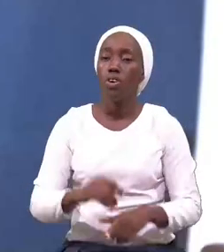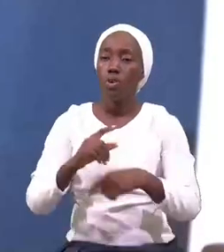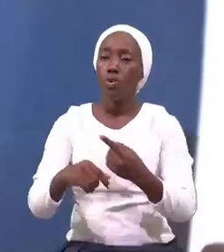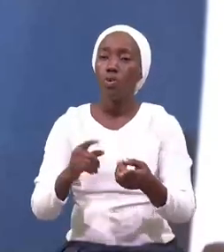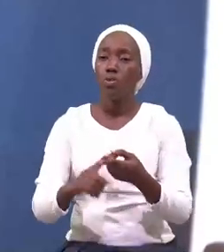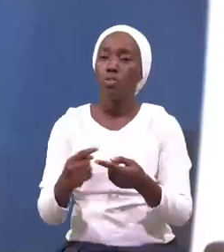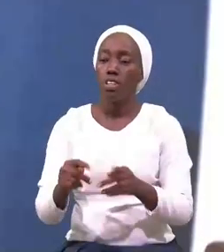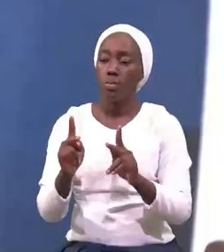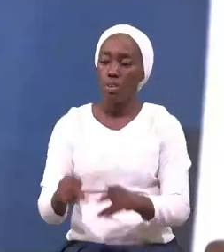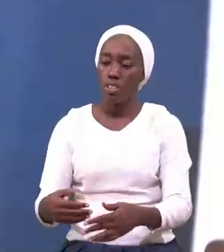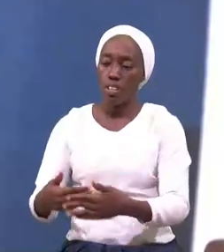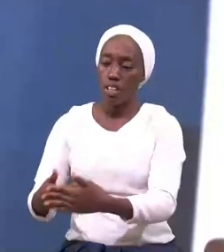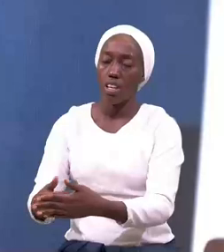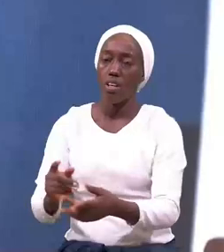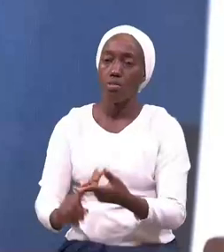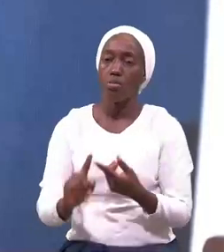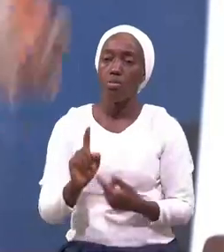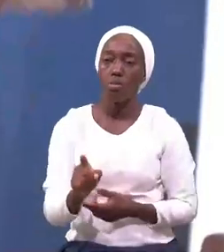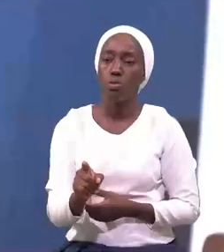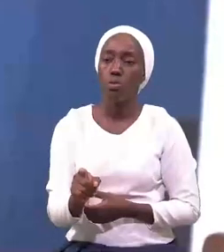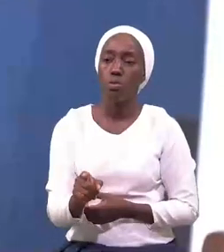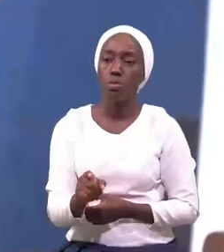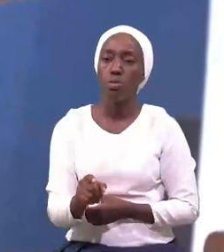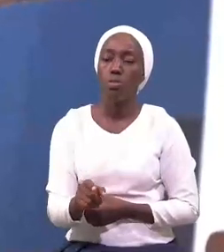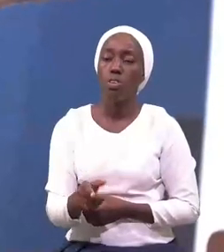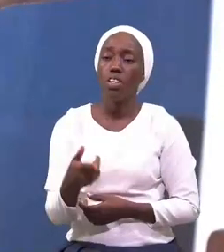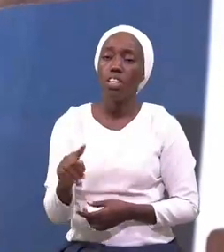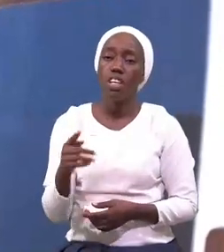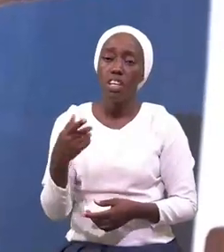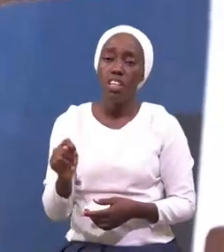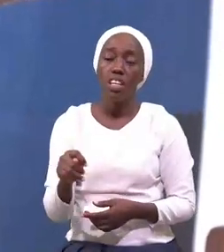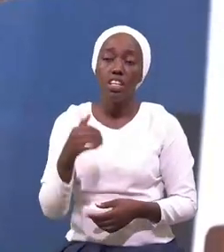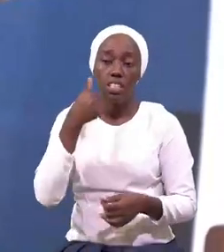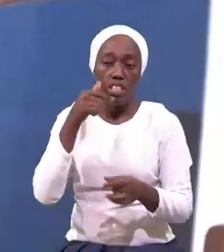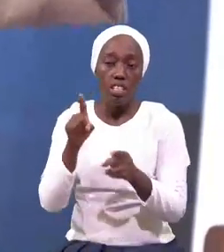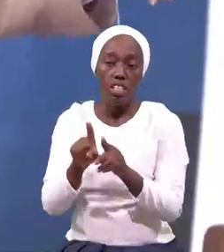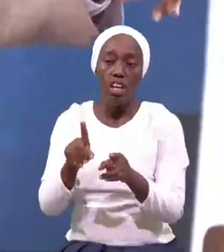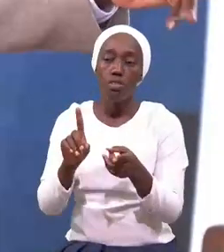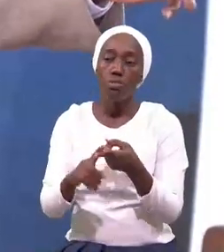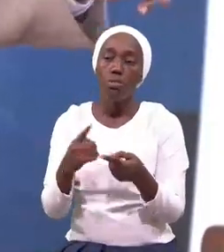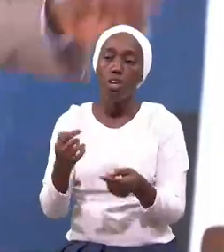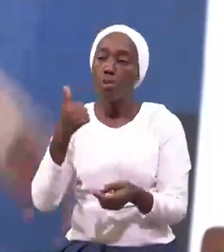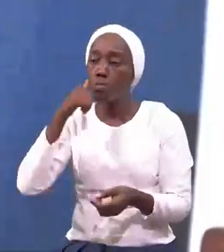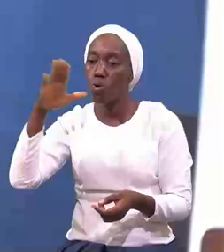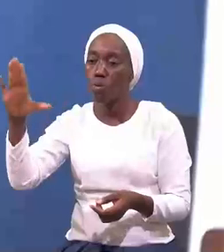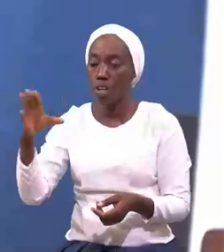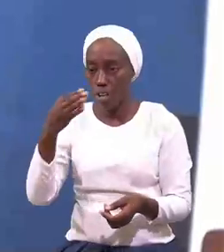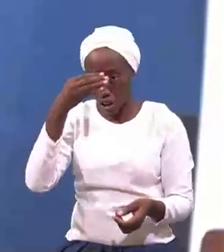Et j'ai dit maintenant, ceux qui n'ont pas, qui ne sont pas malades, approchez-vous de quelqu'un qui est malade. Les sœurs vers les femmes.